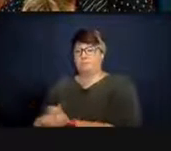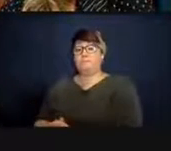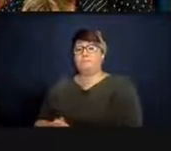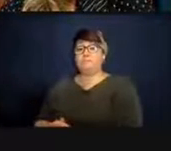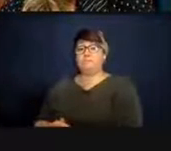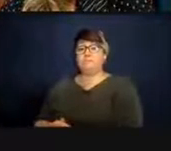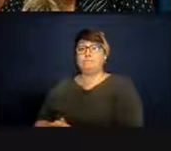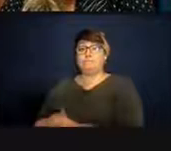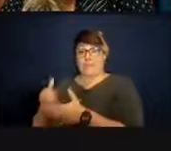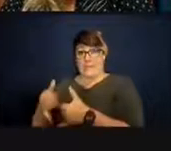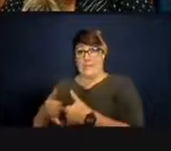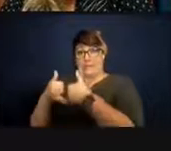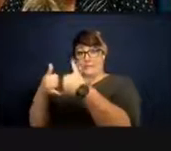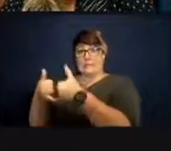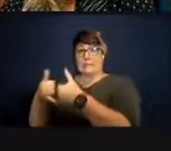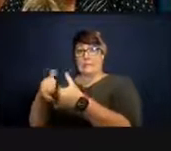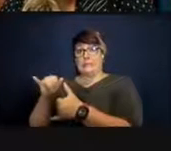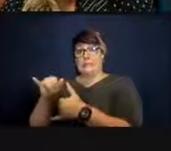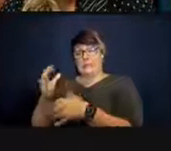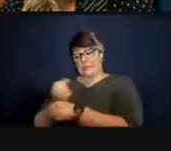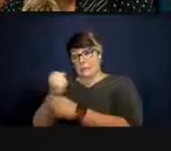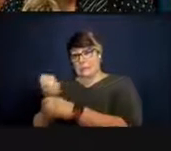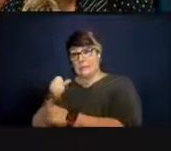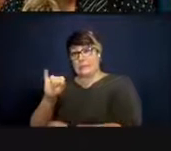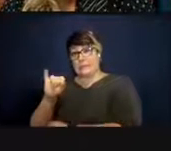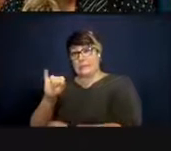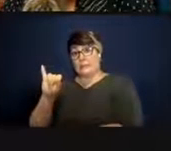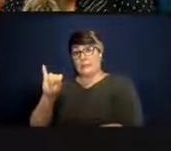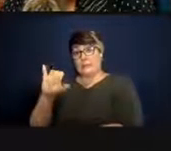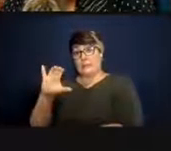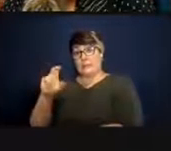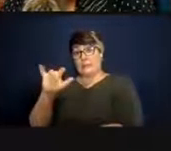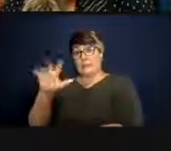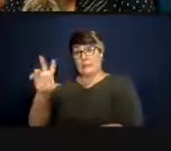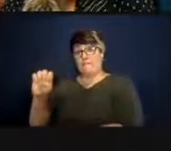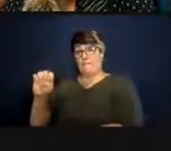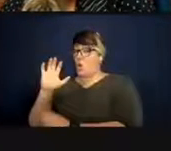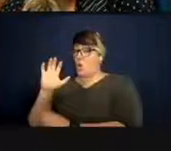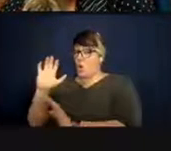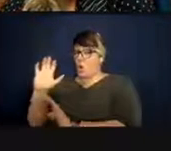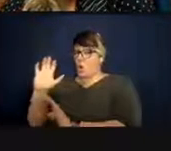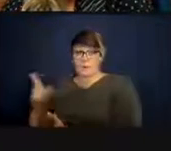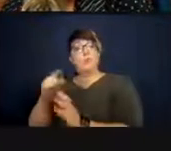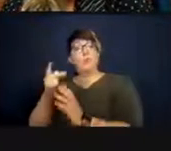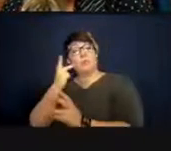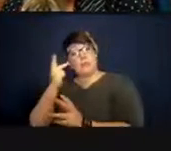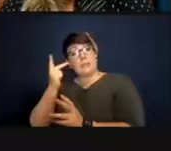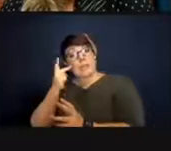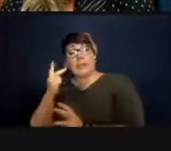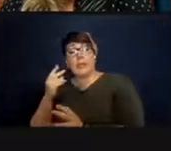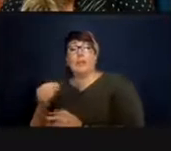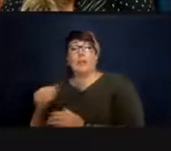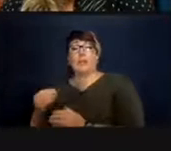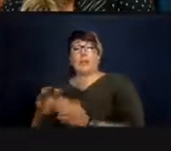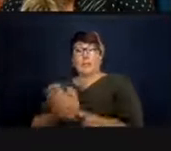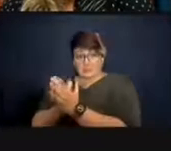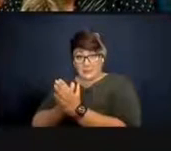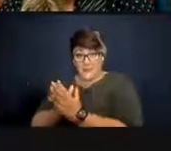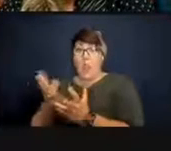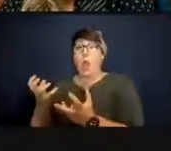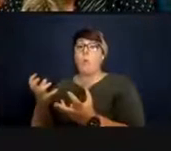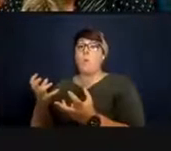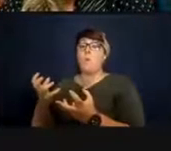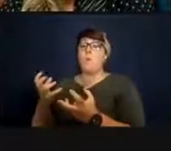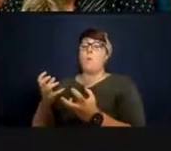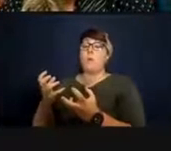أمامهم. إن محفزات رائعة، ولكن الشغف كما أنا لدي، أنا دائما كنت أريد